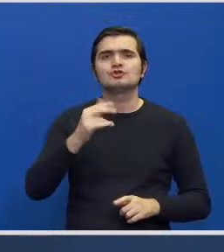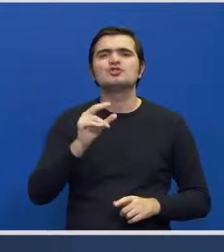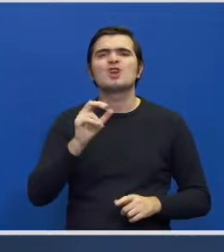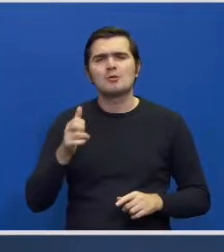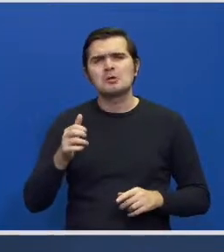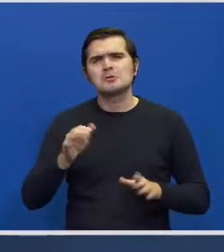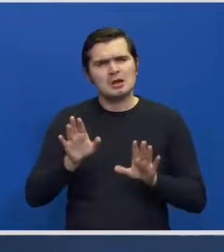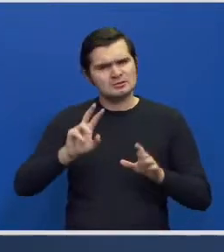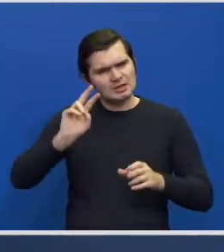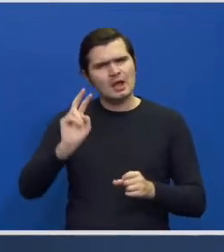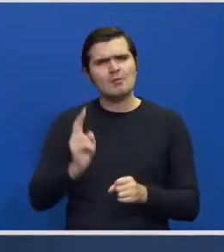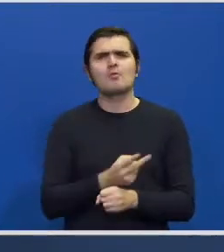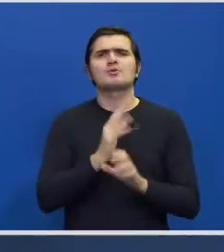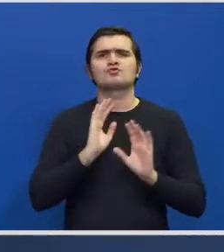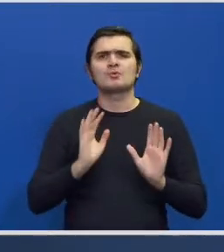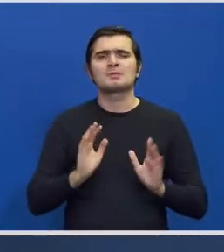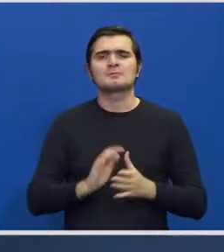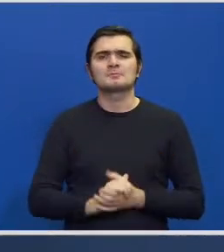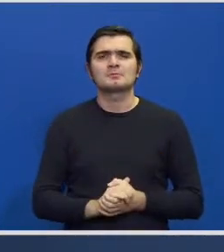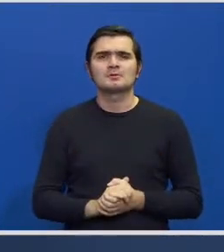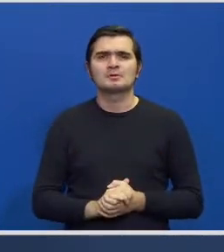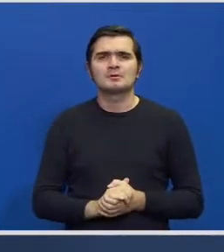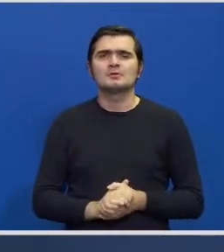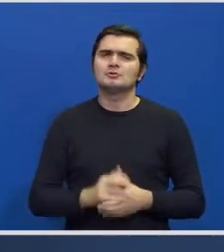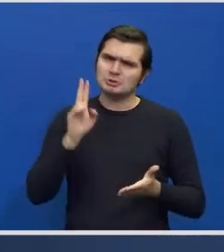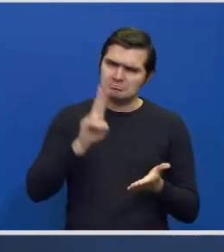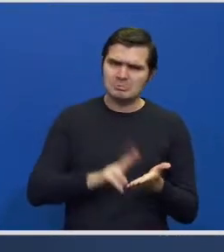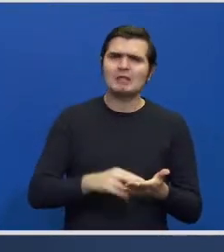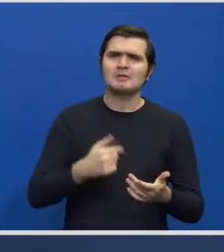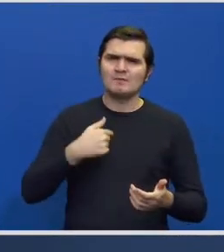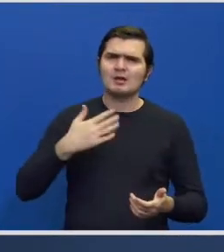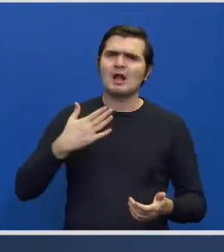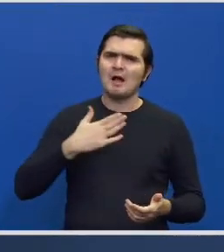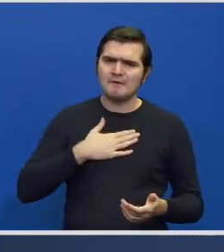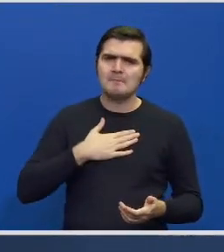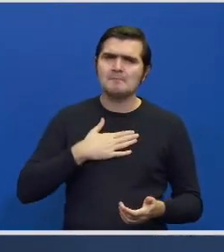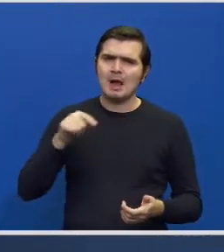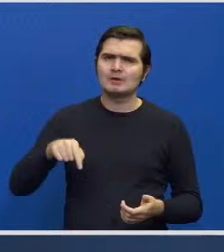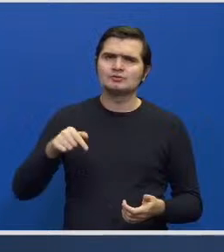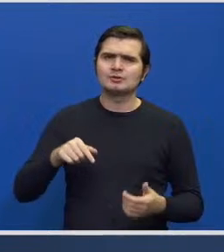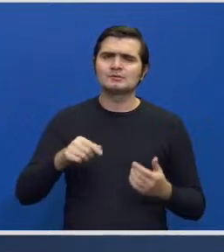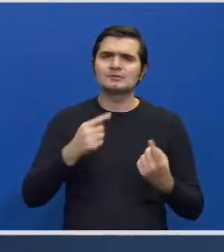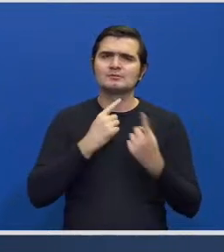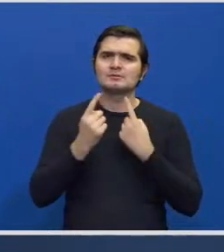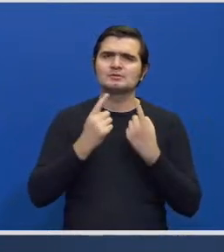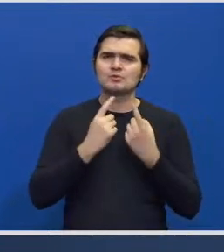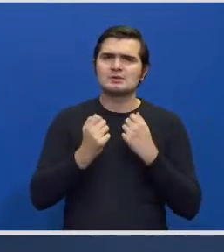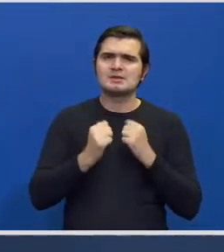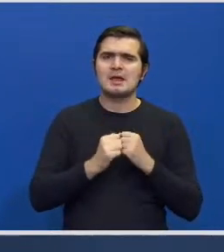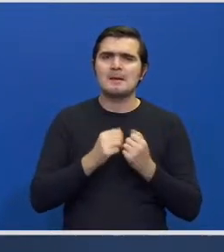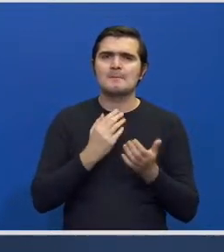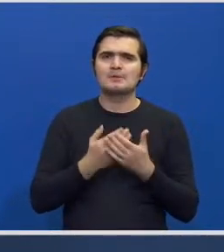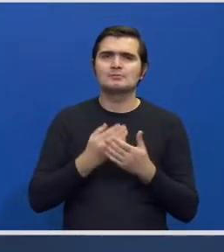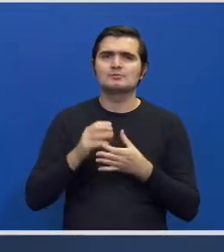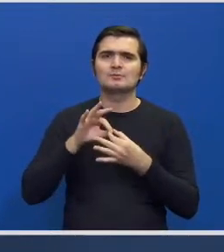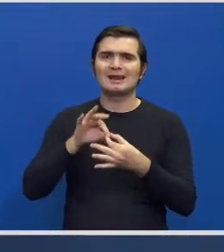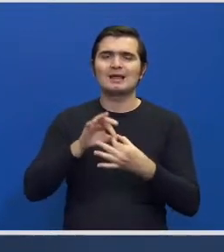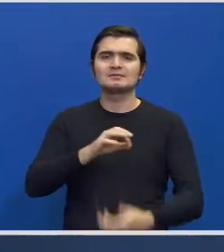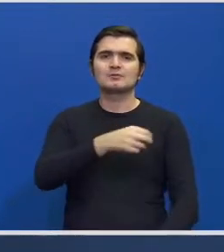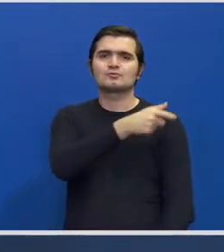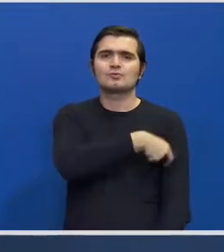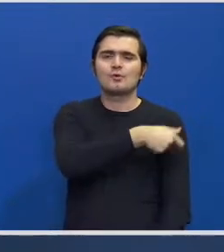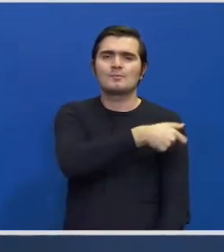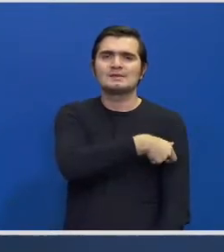jaloanelor și țintelor, cum deja ne-am obișnuit și avem într-adevăr acest subiect